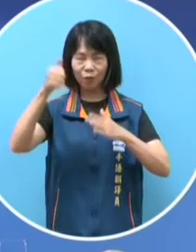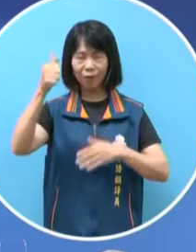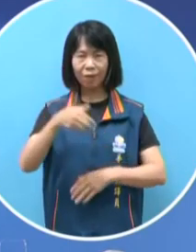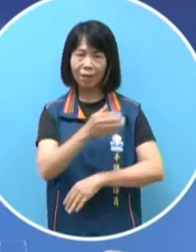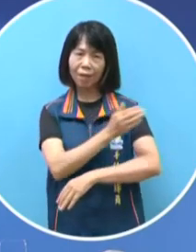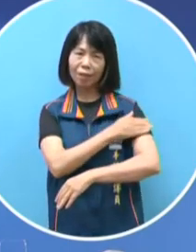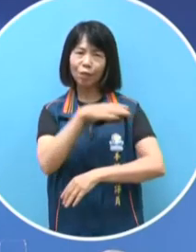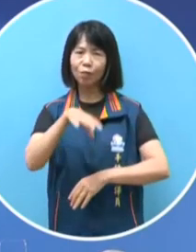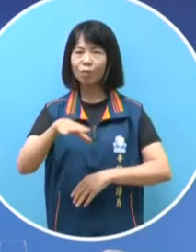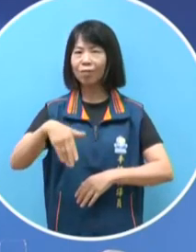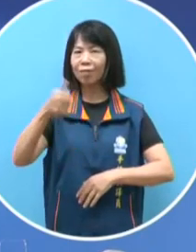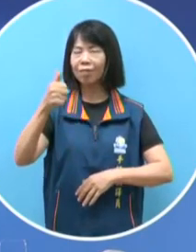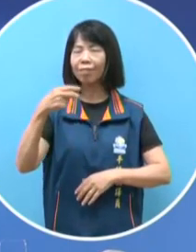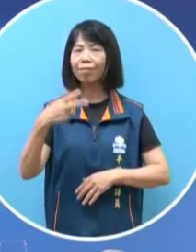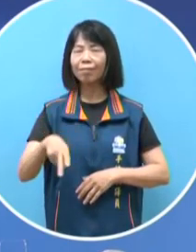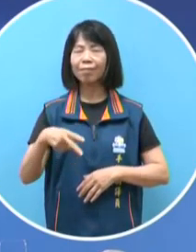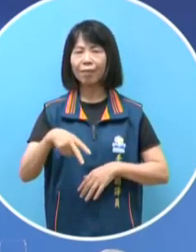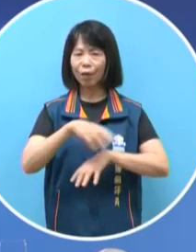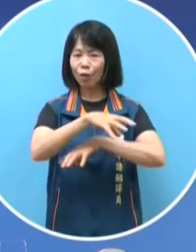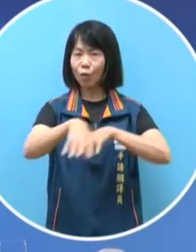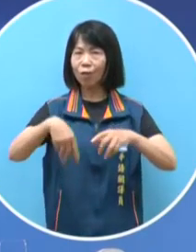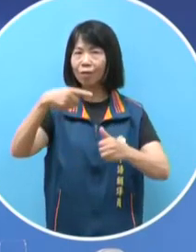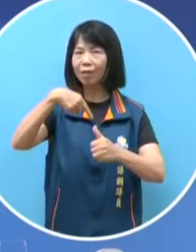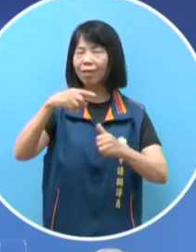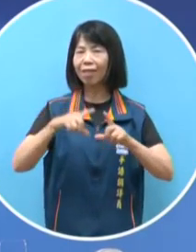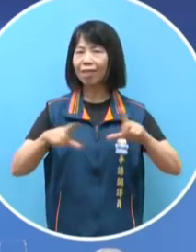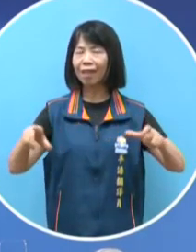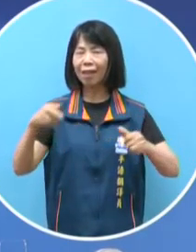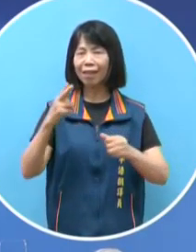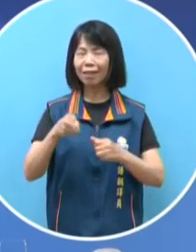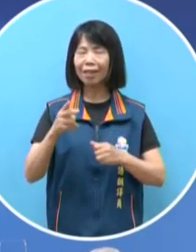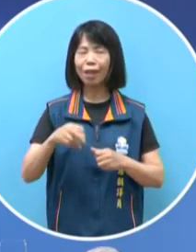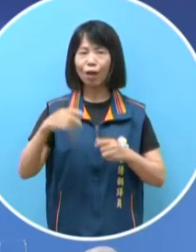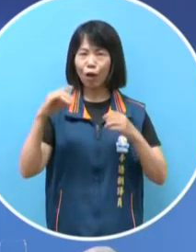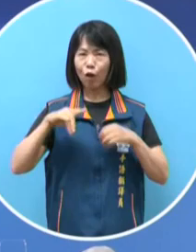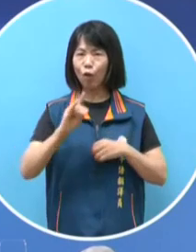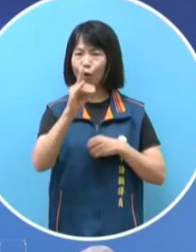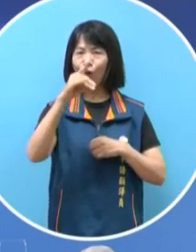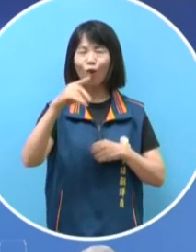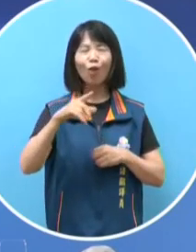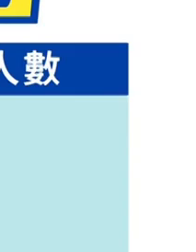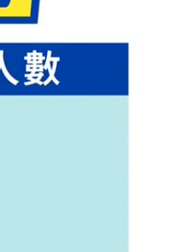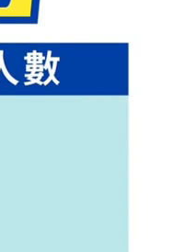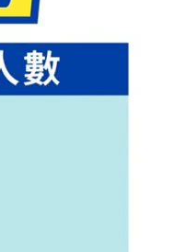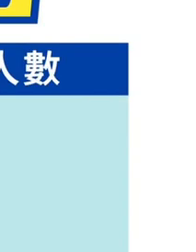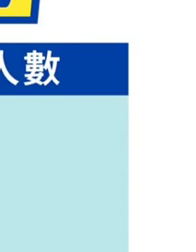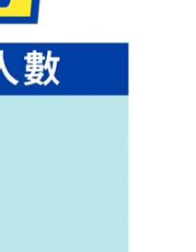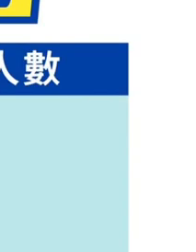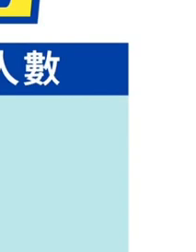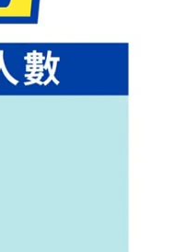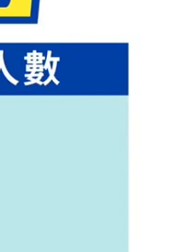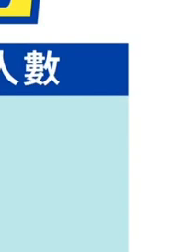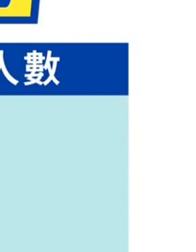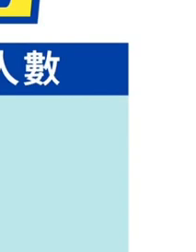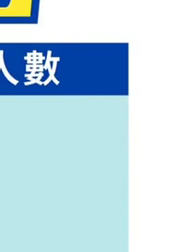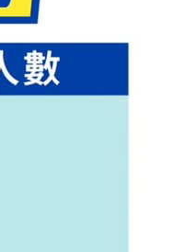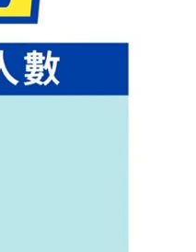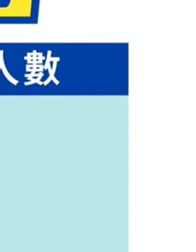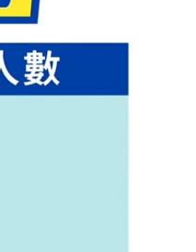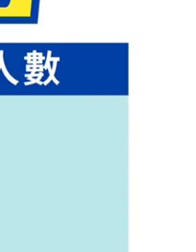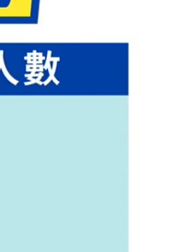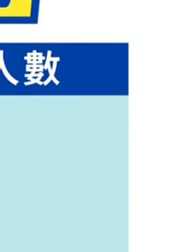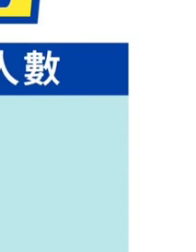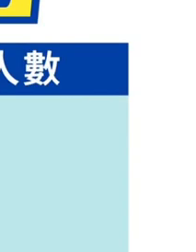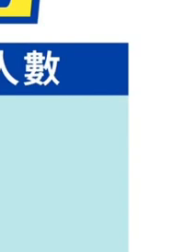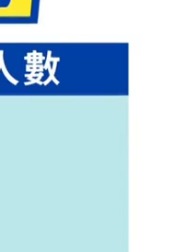许正卫、秘书长张义华、卫生局长朱家祥、社会处长陈家富在记者会当中向乡亲说明疫苗接